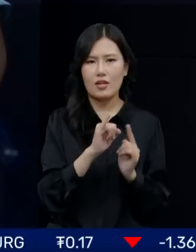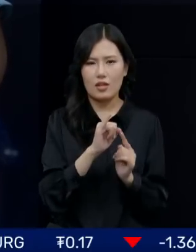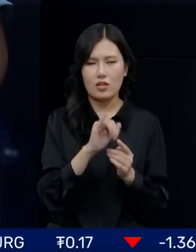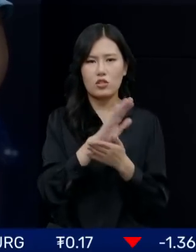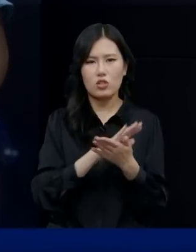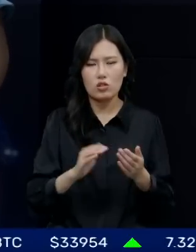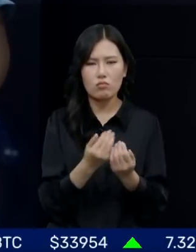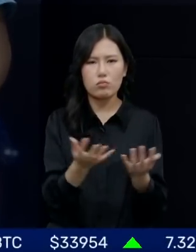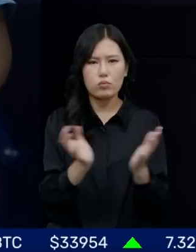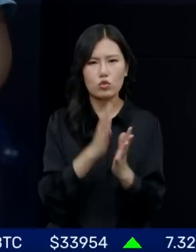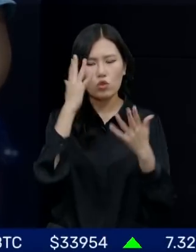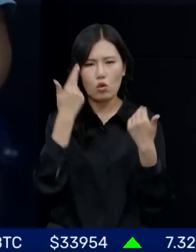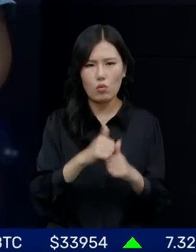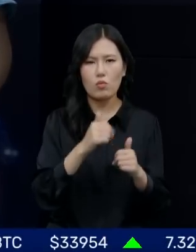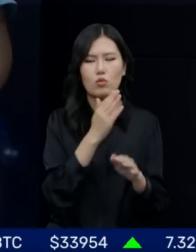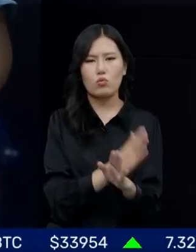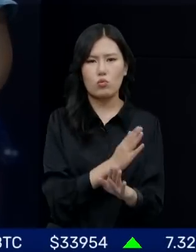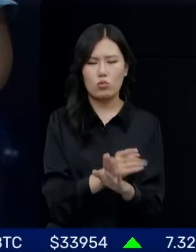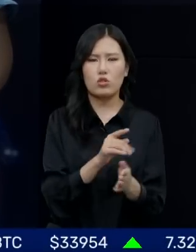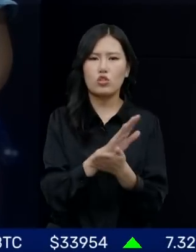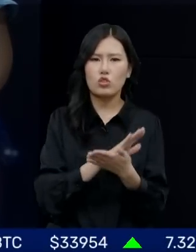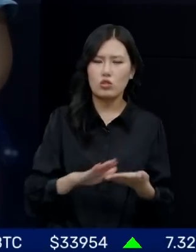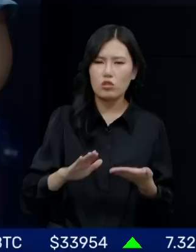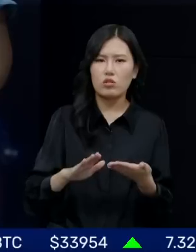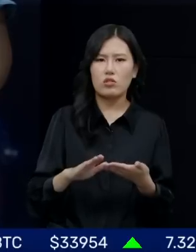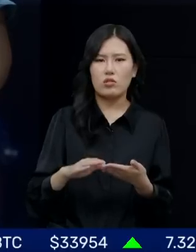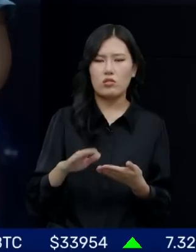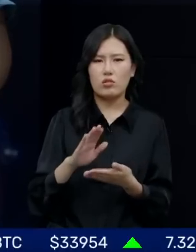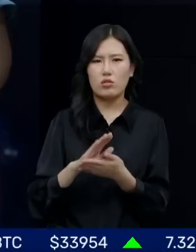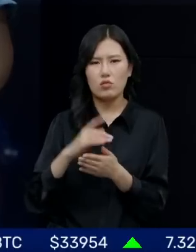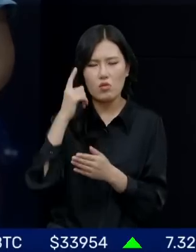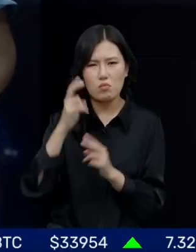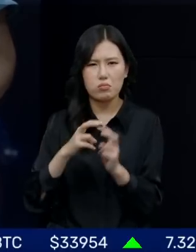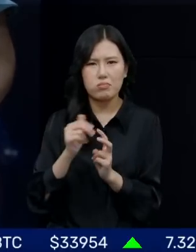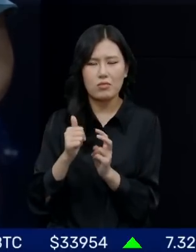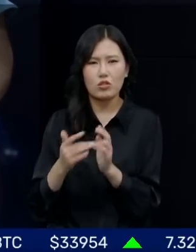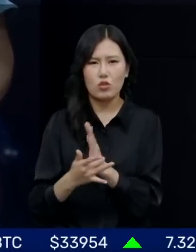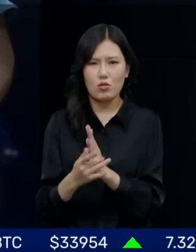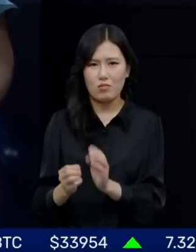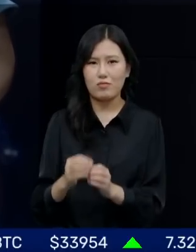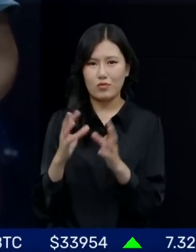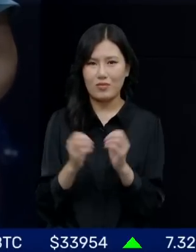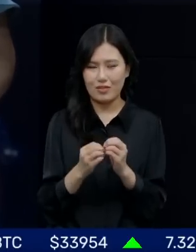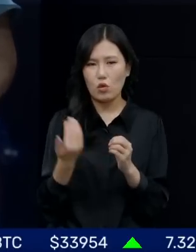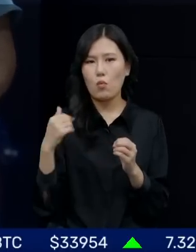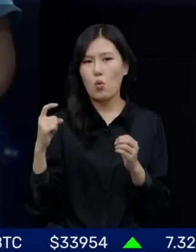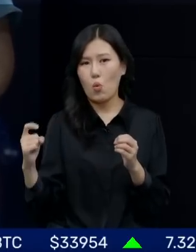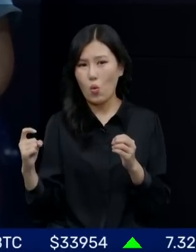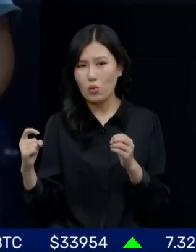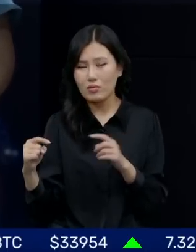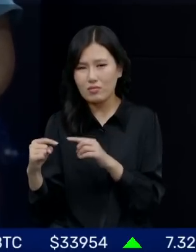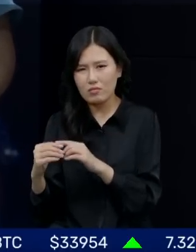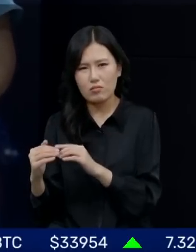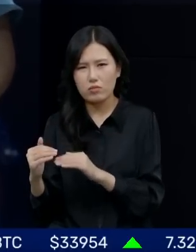хэмжээ зохион байгуулагдлаа. За тэд шинээр танилцуулсан хиймэл оюуны модель нь за өмнөх хувилбараасаа 32